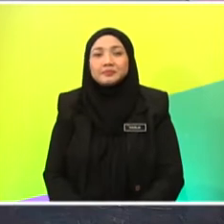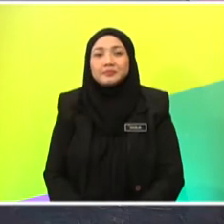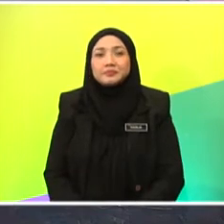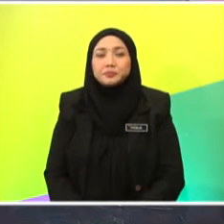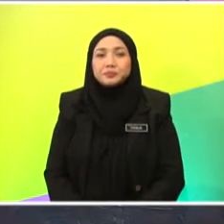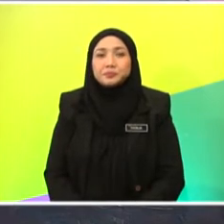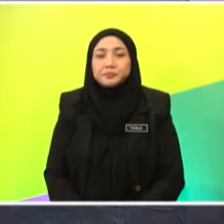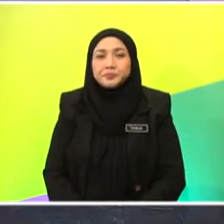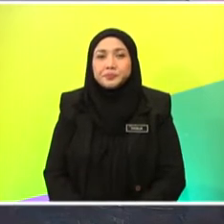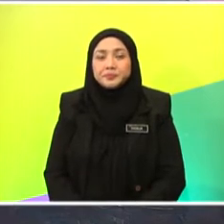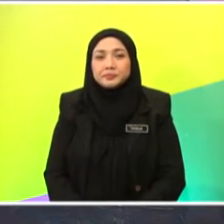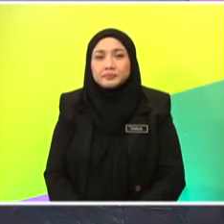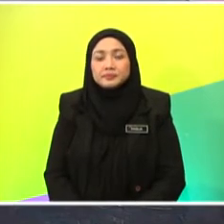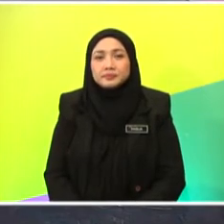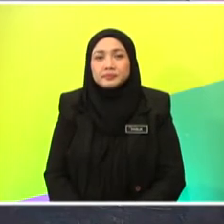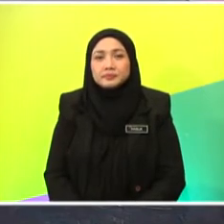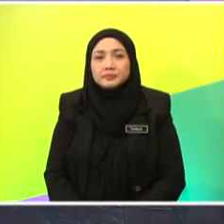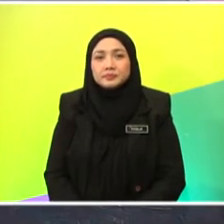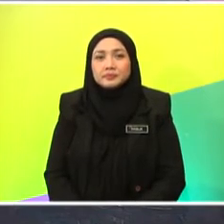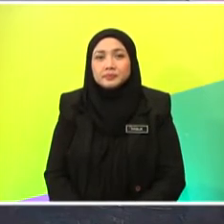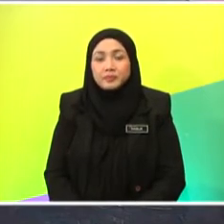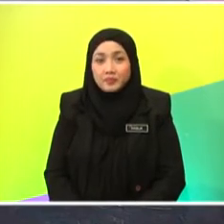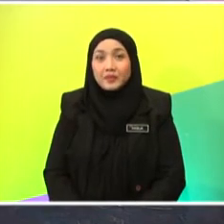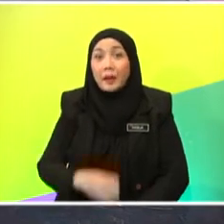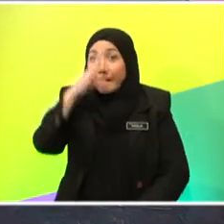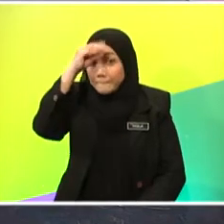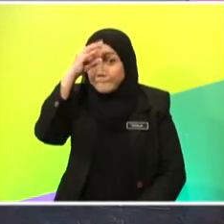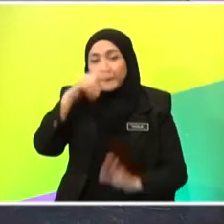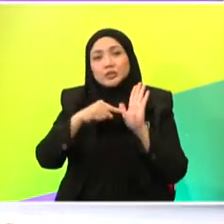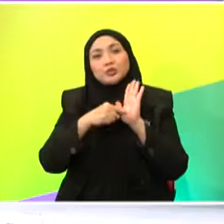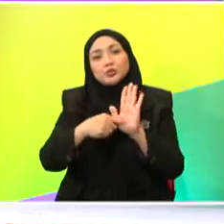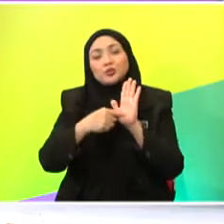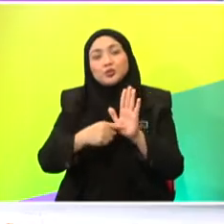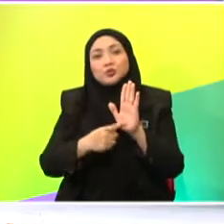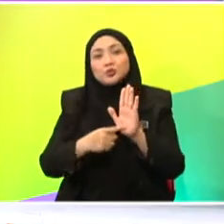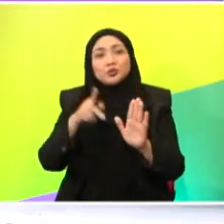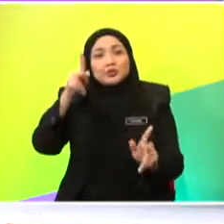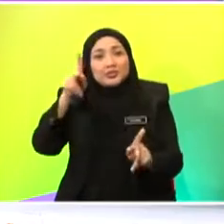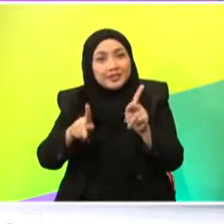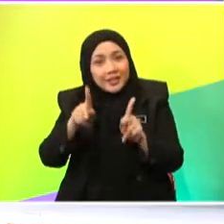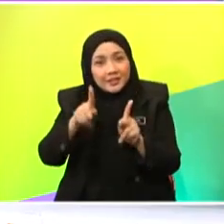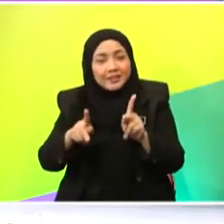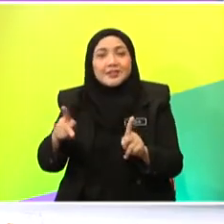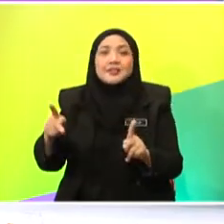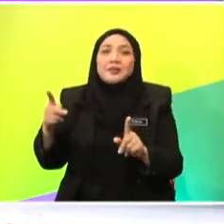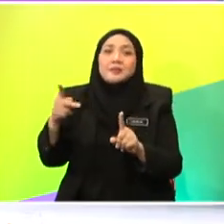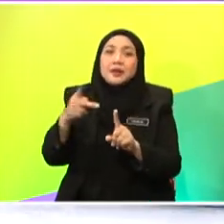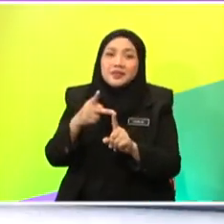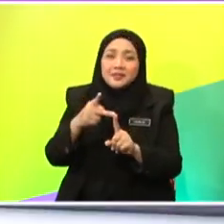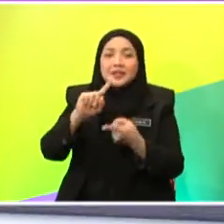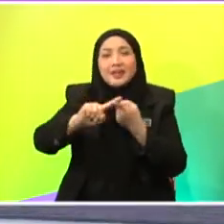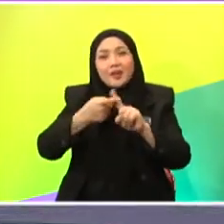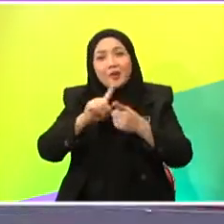Tunjukkan dekat murid-murid di rumah crete mulai sego Oke jadi lepas saya main saya